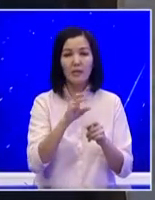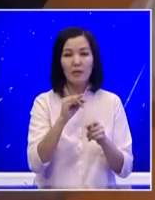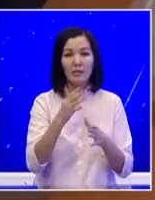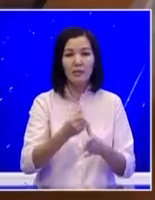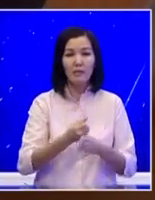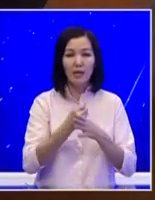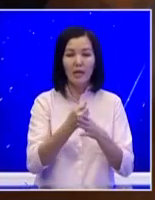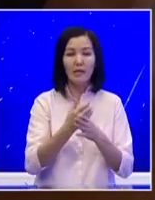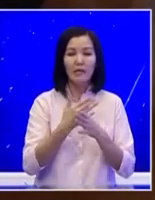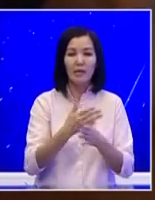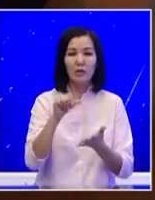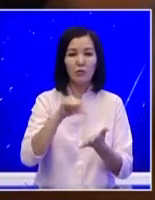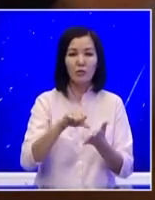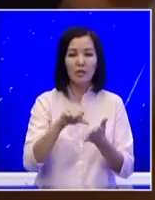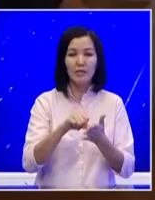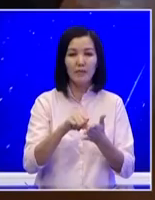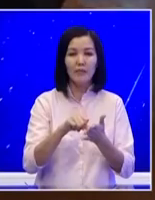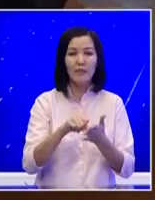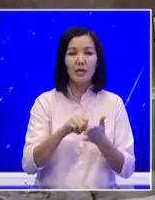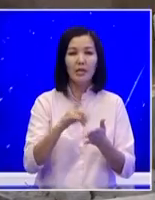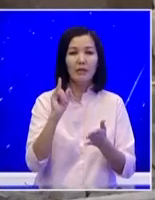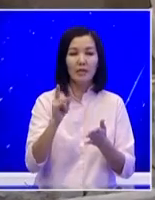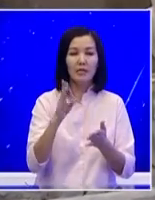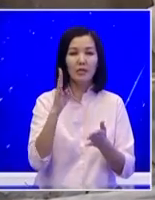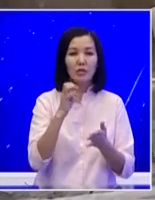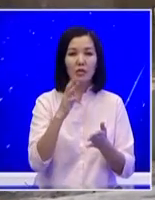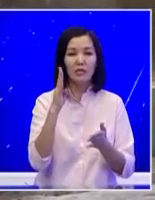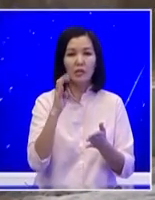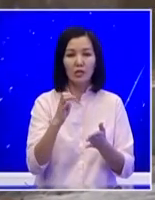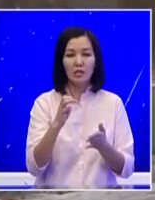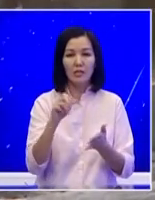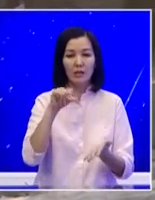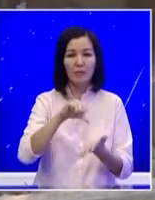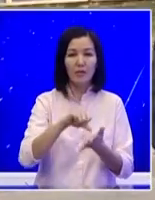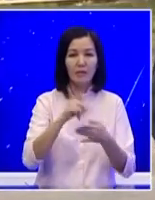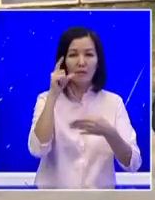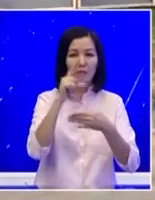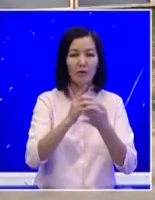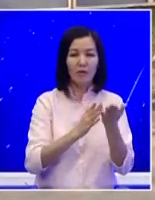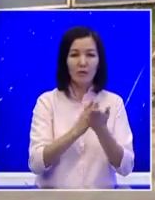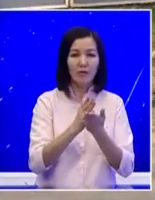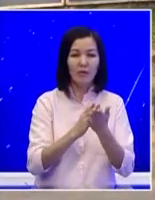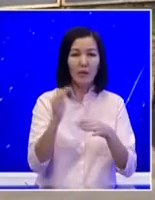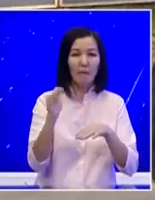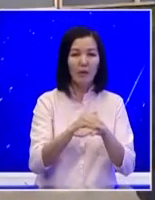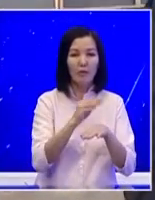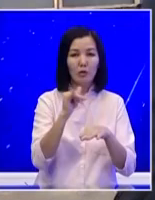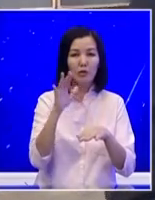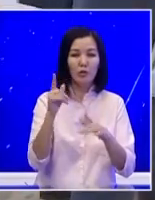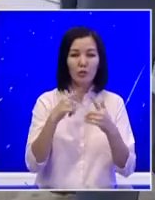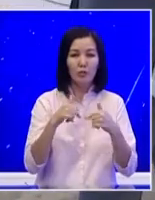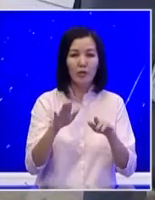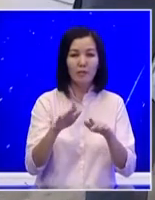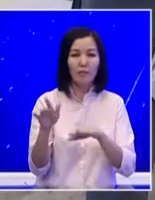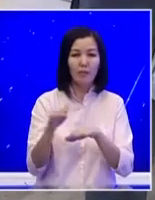поддержке, а также с участием автоволонтеров службы такси 400-400 и представителей духовенства, фронт-офис «Миром ДЖЦУ» планирует